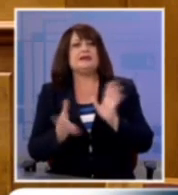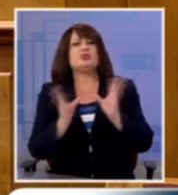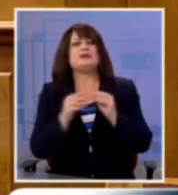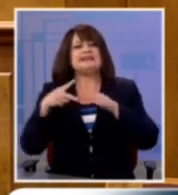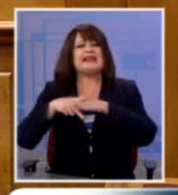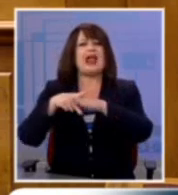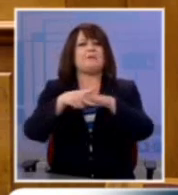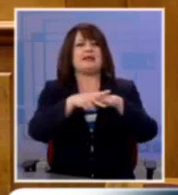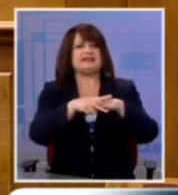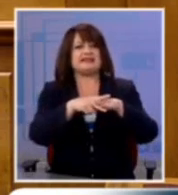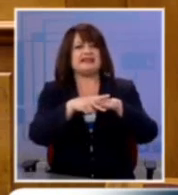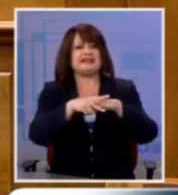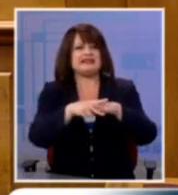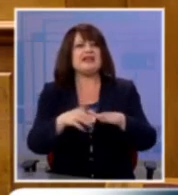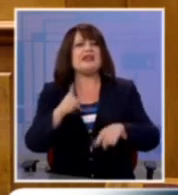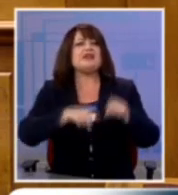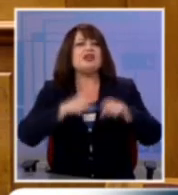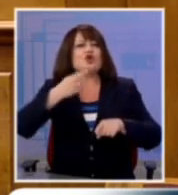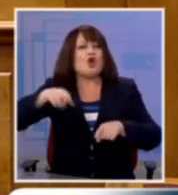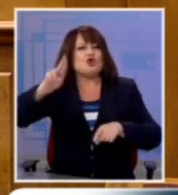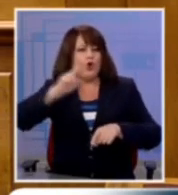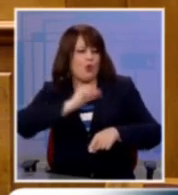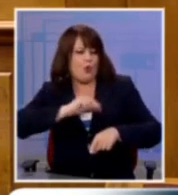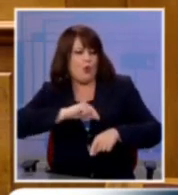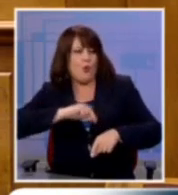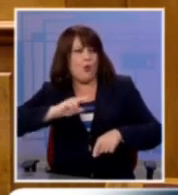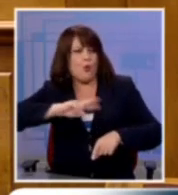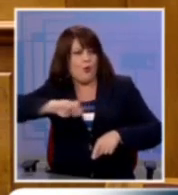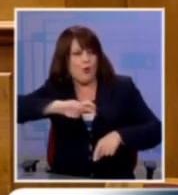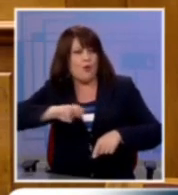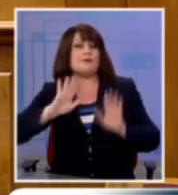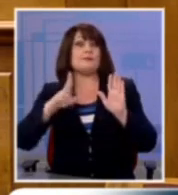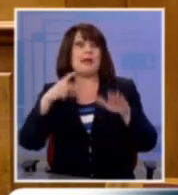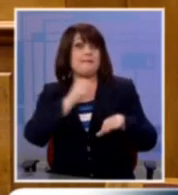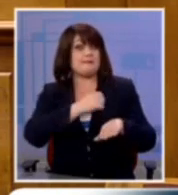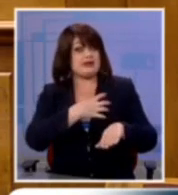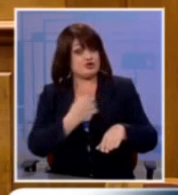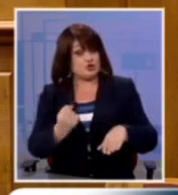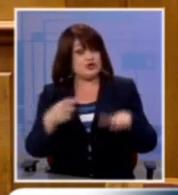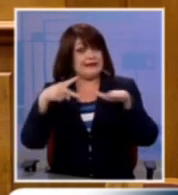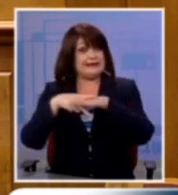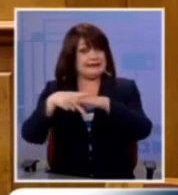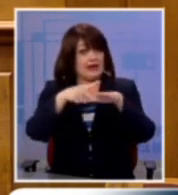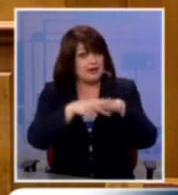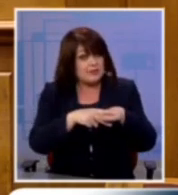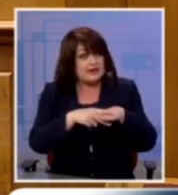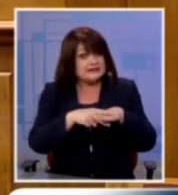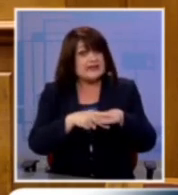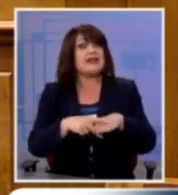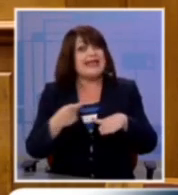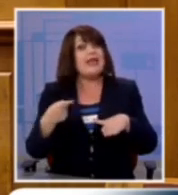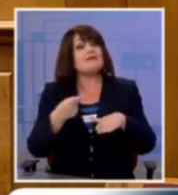των τραπεζιτών και των τοκογλύφων. Χρειαζόμαστε τραπεζική πίστη, χρειαζόμαστε κίνητρα παραγωγής